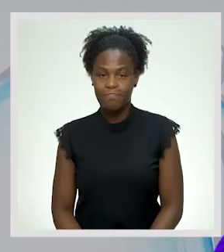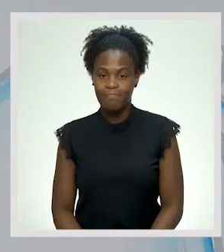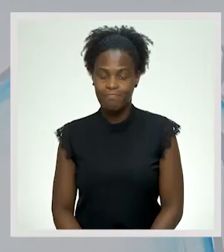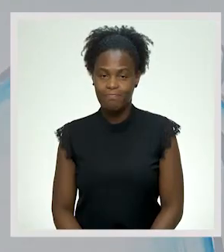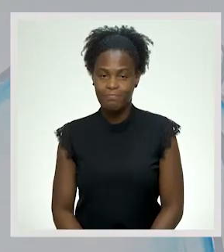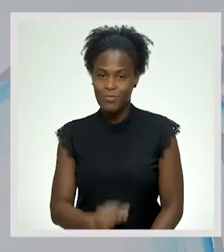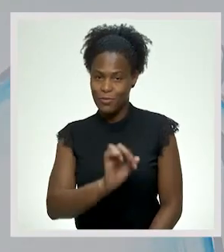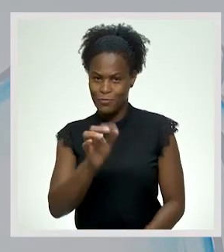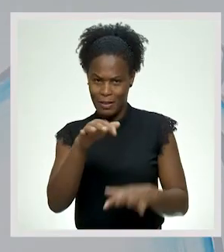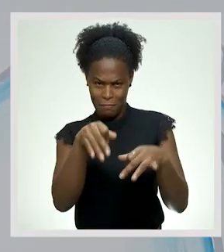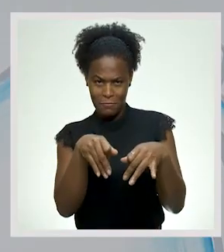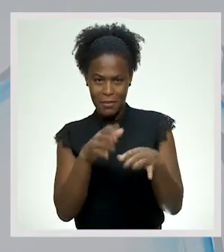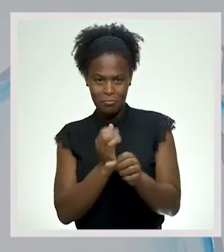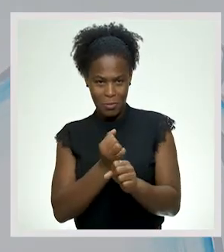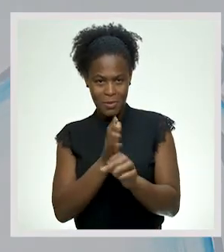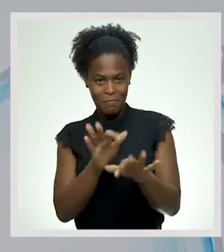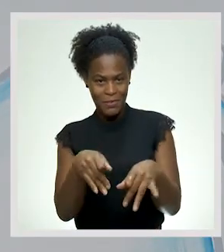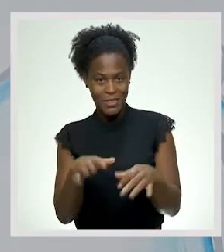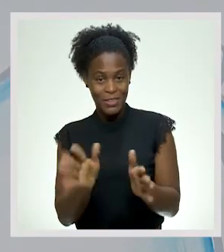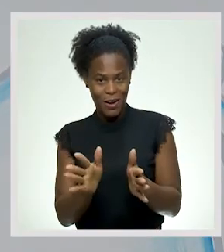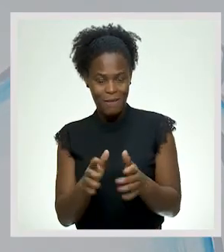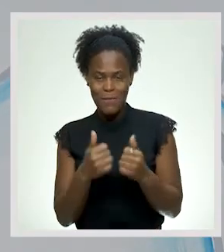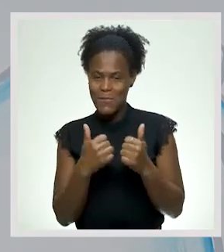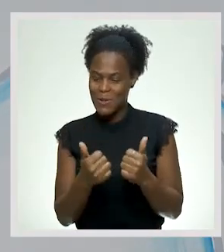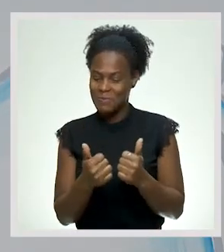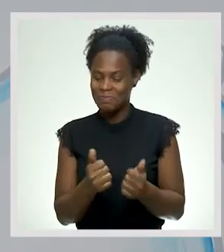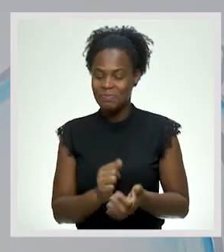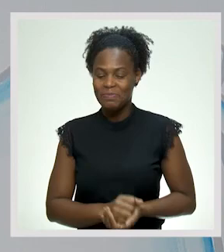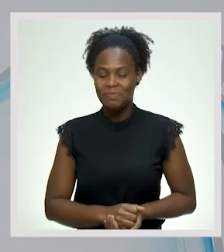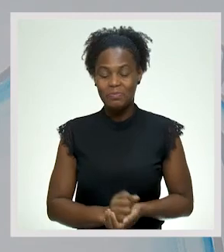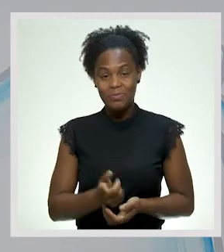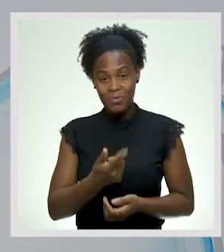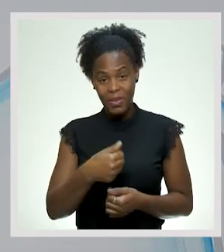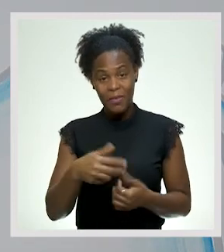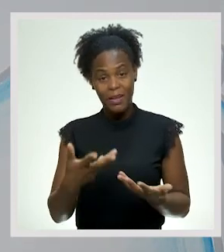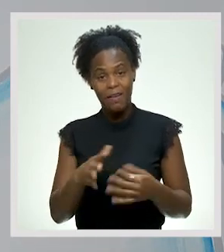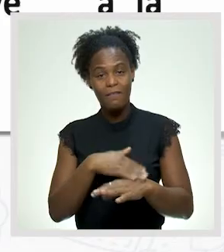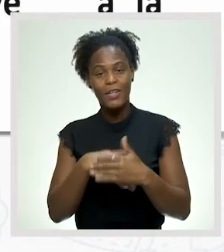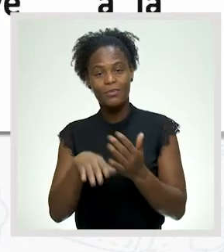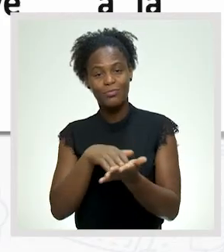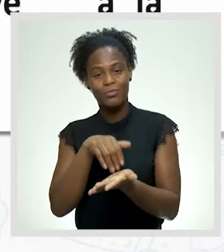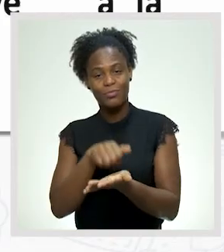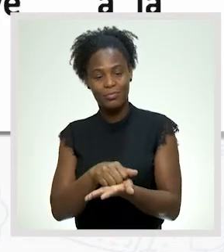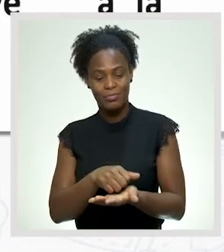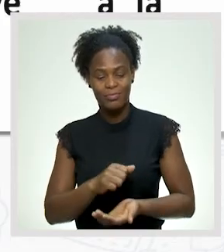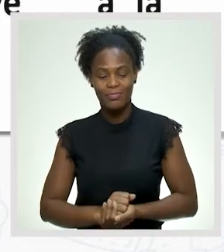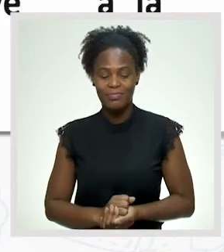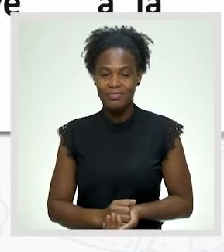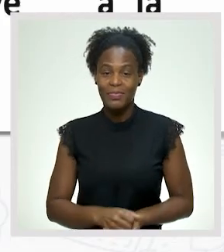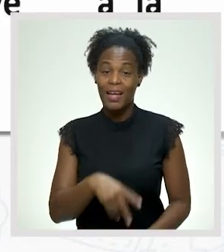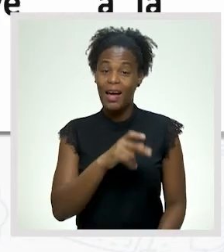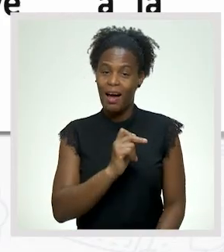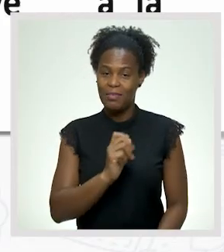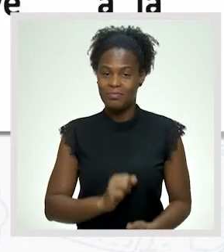Vous avez terminé? Très bien. On passe à la correction. A, donc